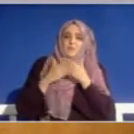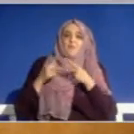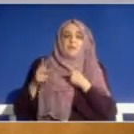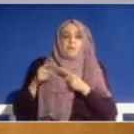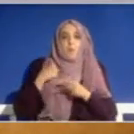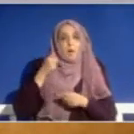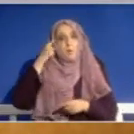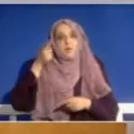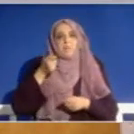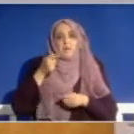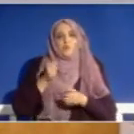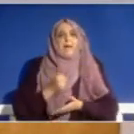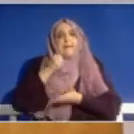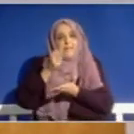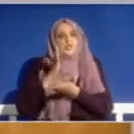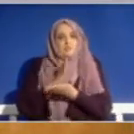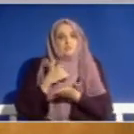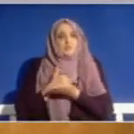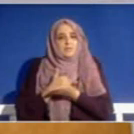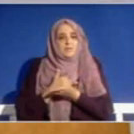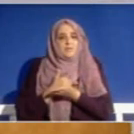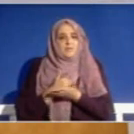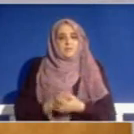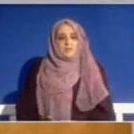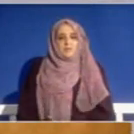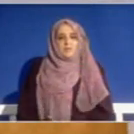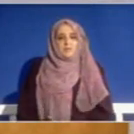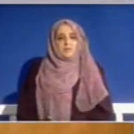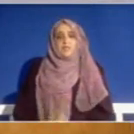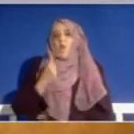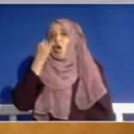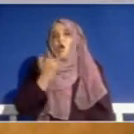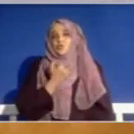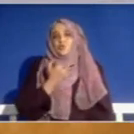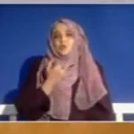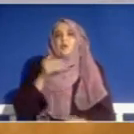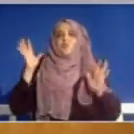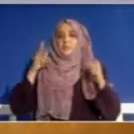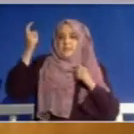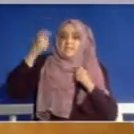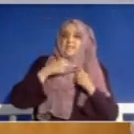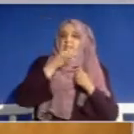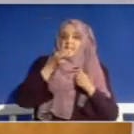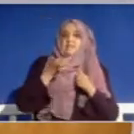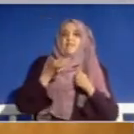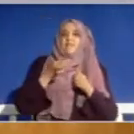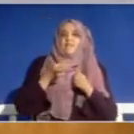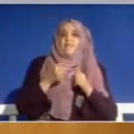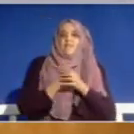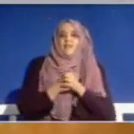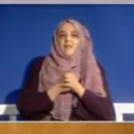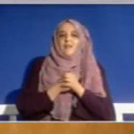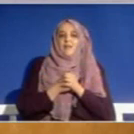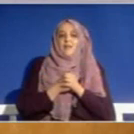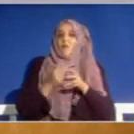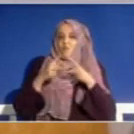ظننت أنه سيورثه. يعني يجيني نهار من النهارات يقول لي يا محمد قل لأمتك صلى الله عليه وسلم